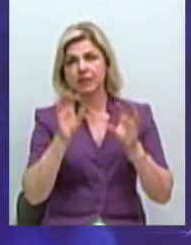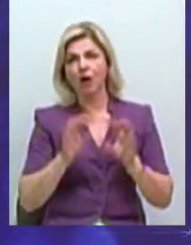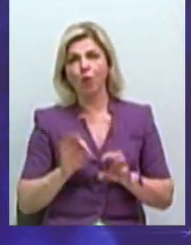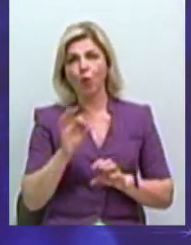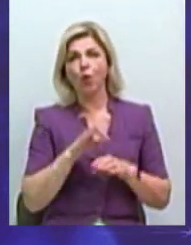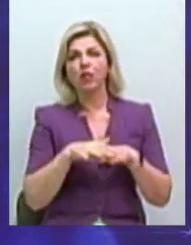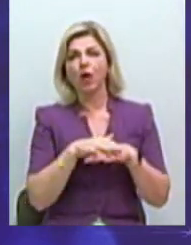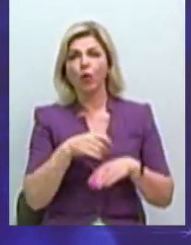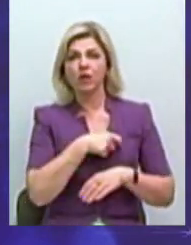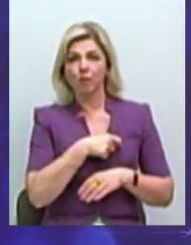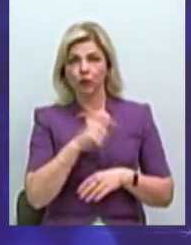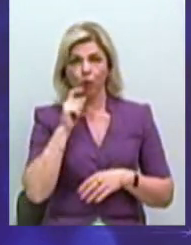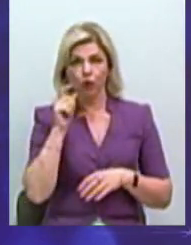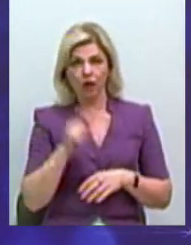України,